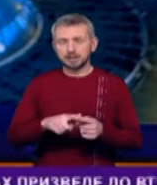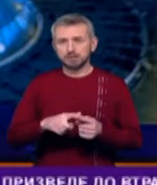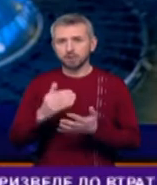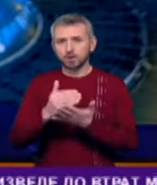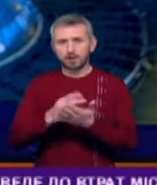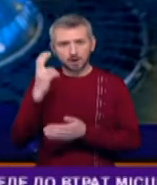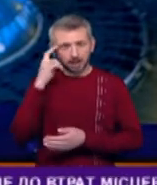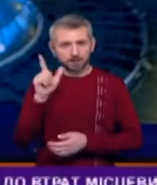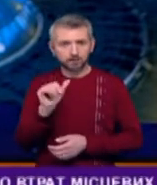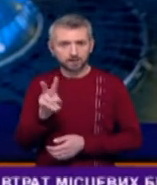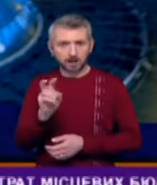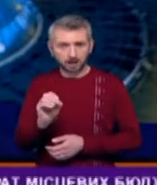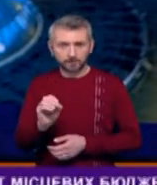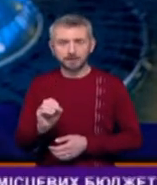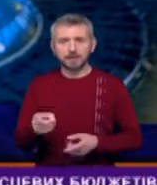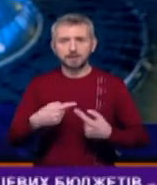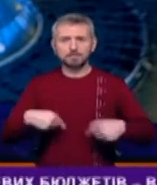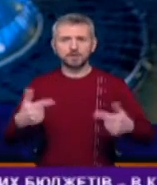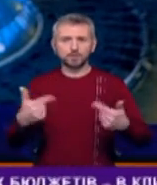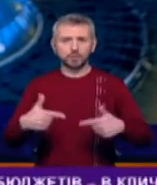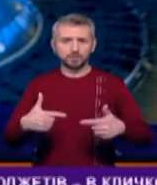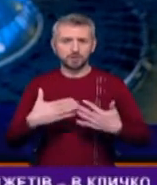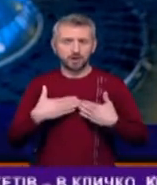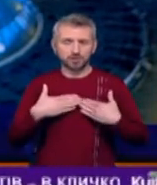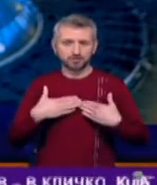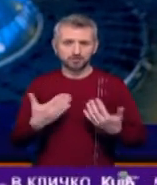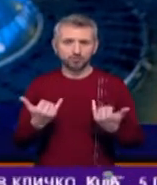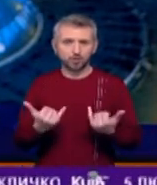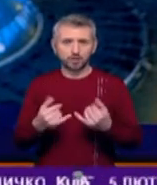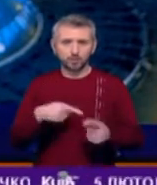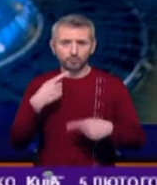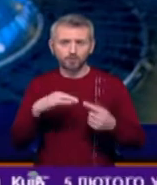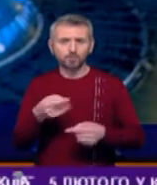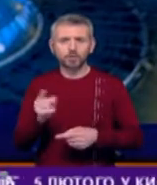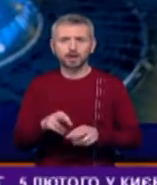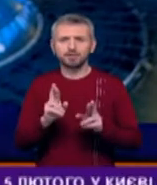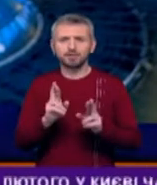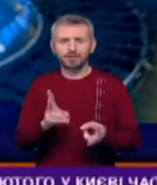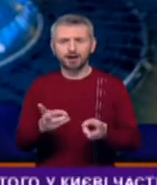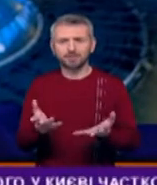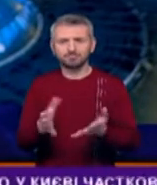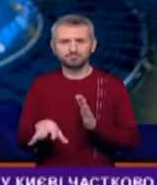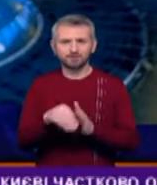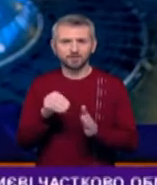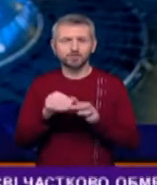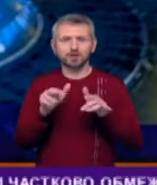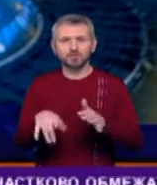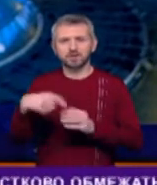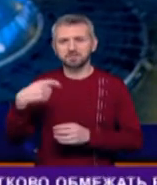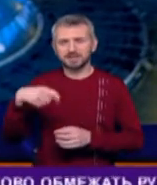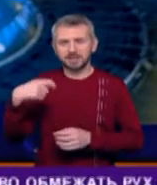звуть Василь Климчук. І ми з гостями нашого ефіру сьогодні якраз говоримо про те, яким чином позначена виборча кампанія